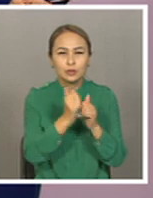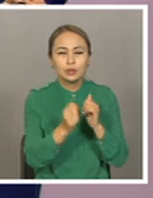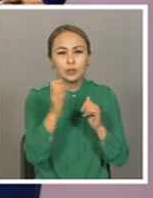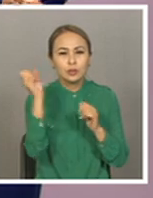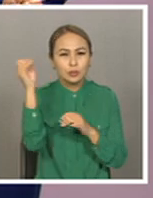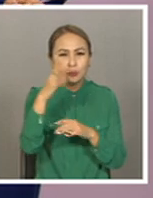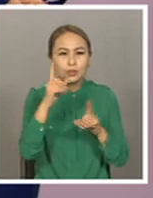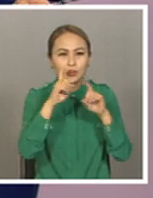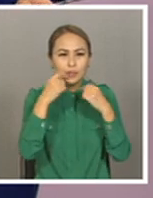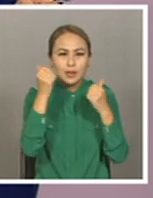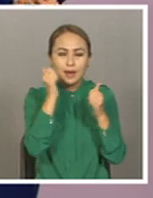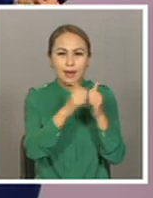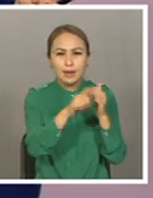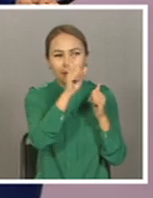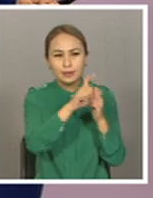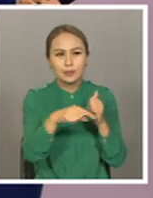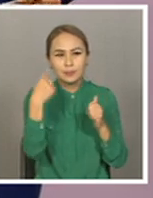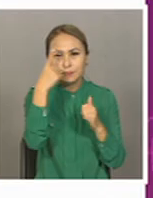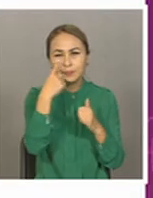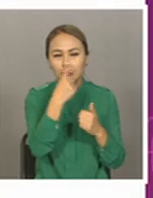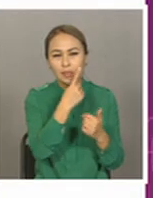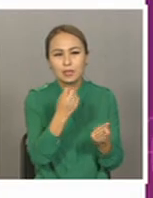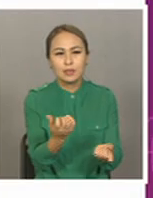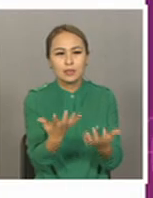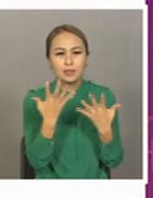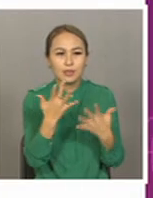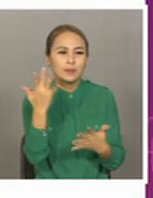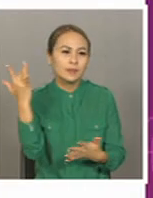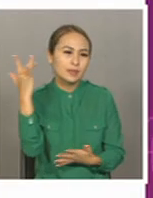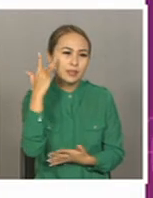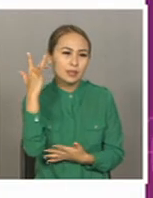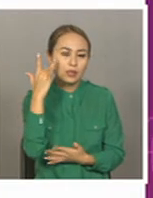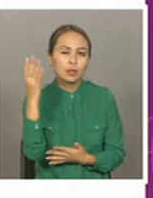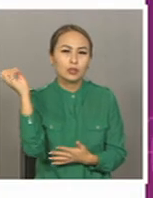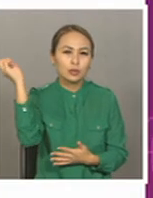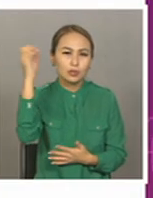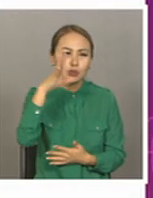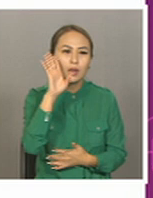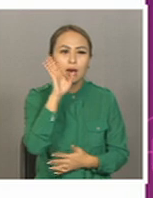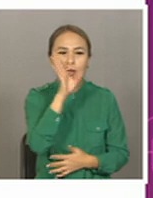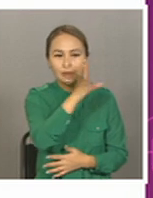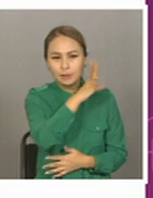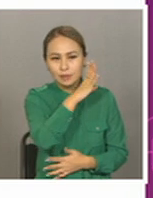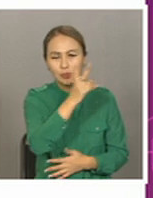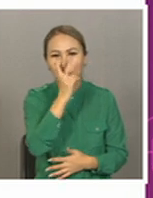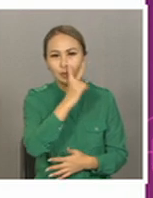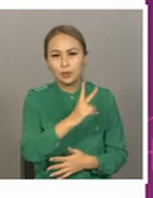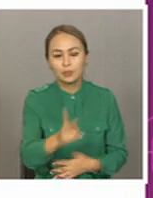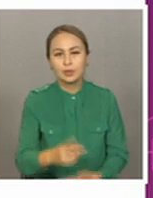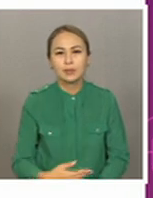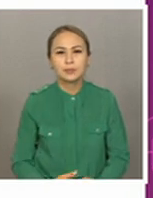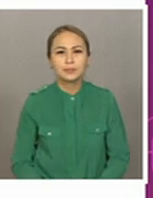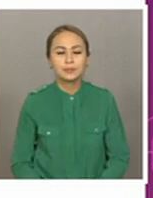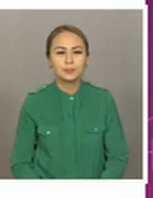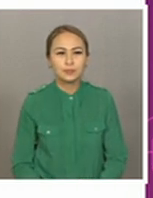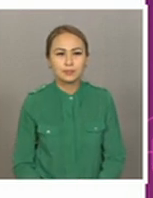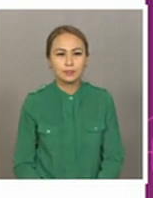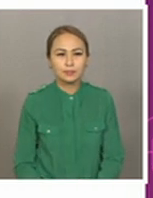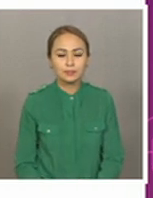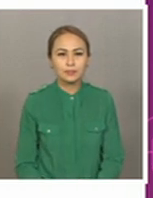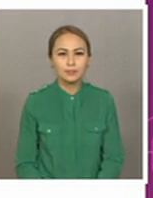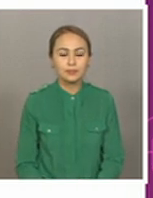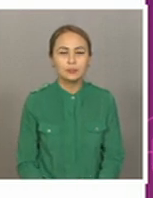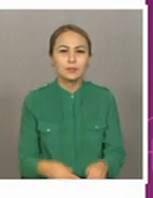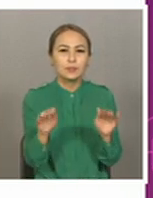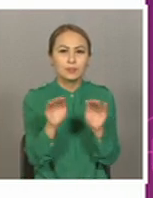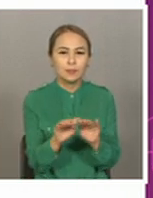адам, ел көзіне еленер, мәңгілікке күн анам, шуағыңды төге бер.